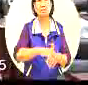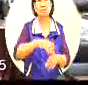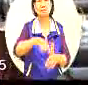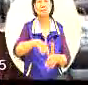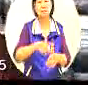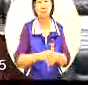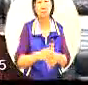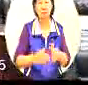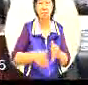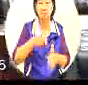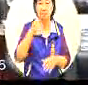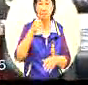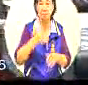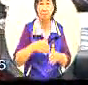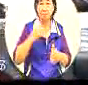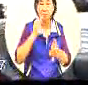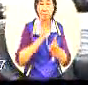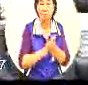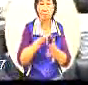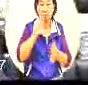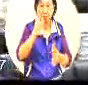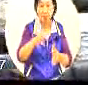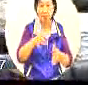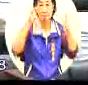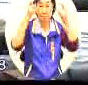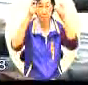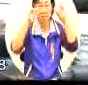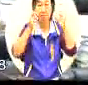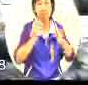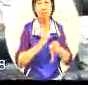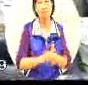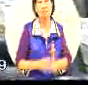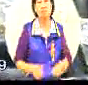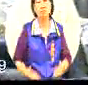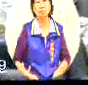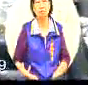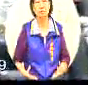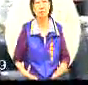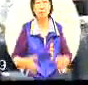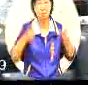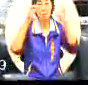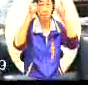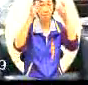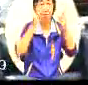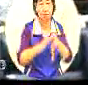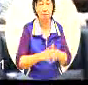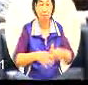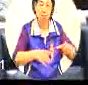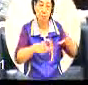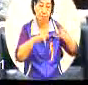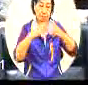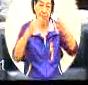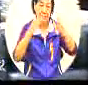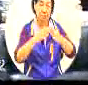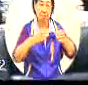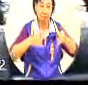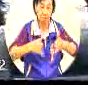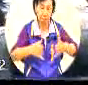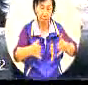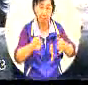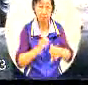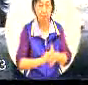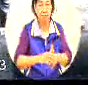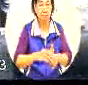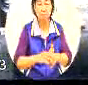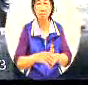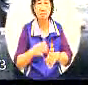谈到我们高雄市，是认为说高雄回家的路不再是世界